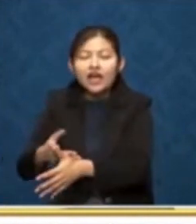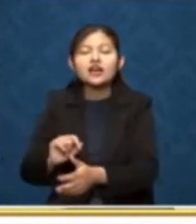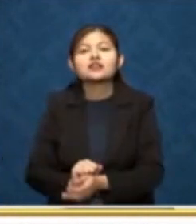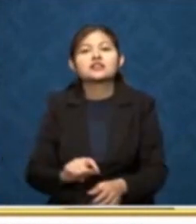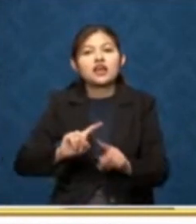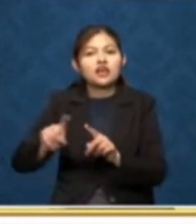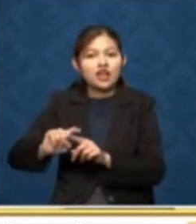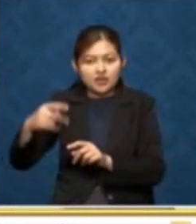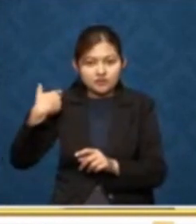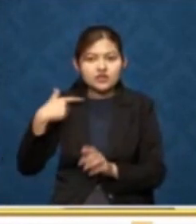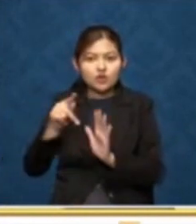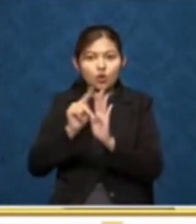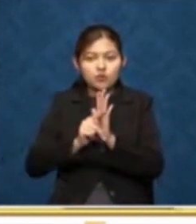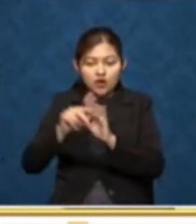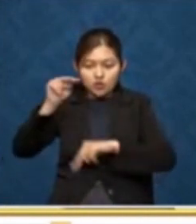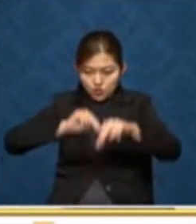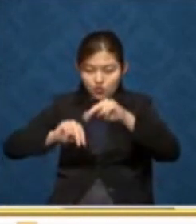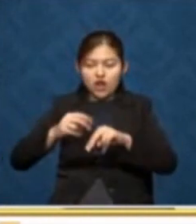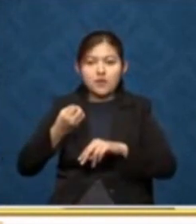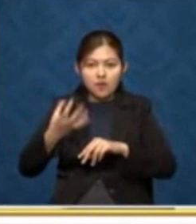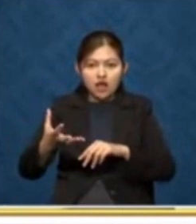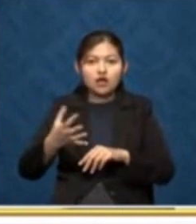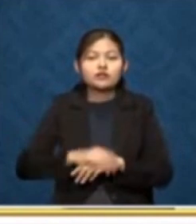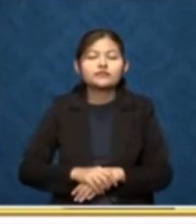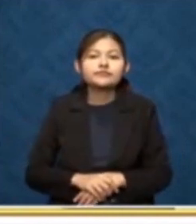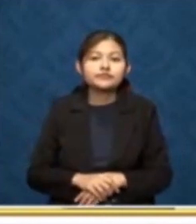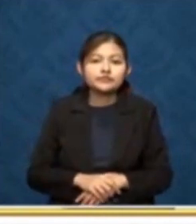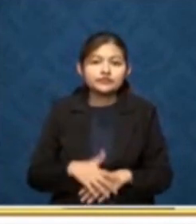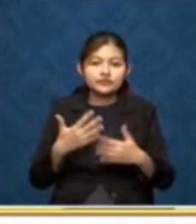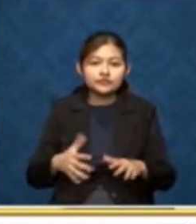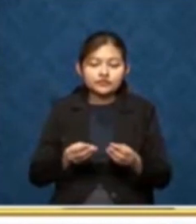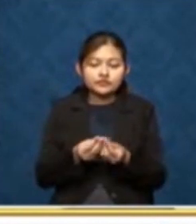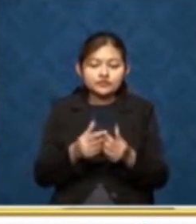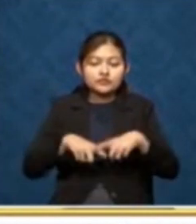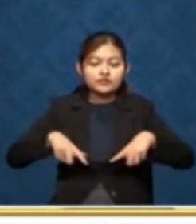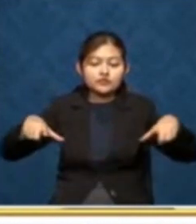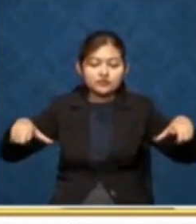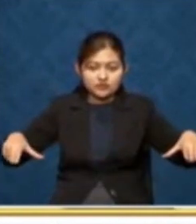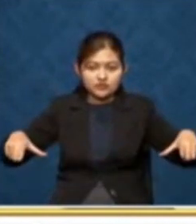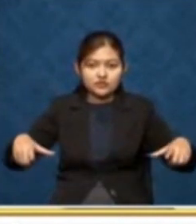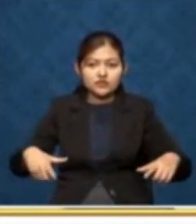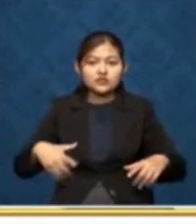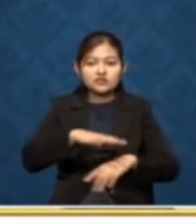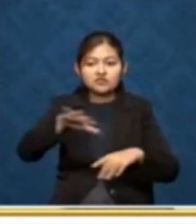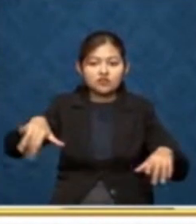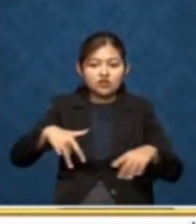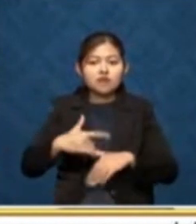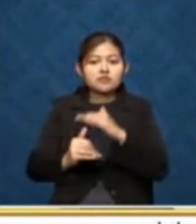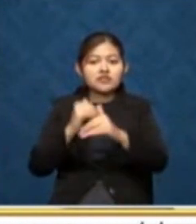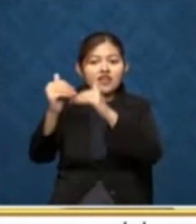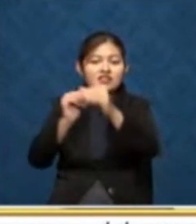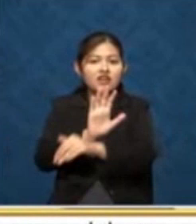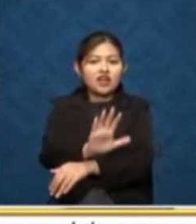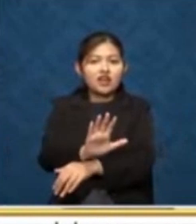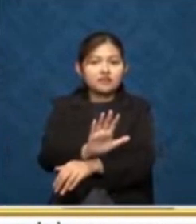มีปัญหาที่ดินอย่างนี้ทำให้พื้นที่อำเภอนครไทยชาติตระการเป็นพื้นที่ห้ามพัฒนาโอกาสที่จ